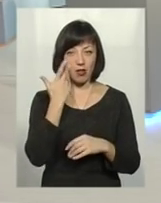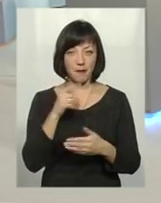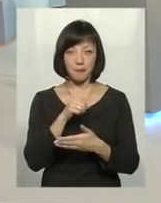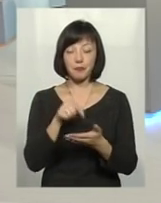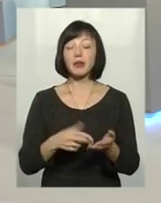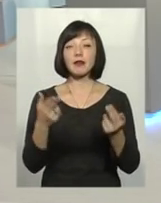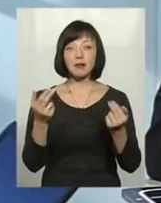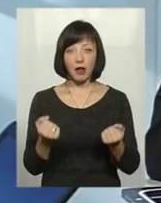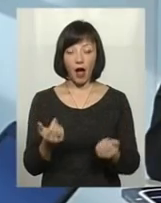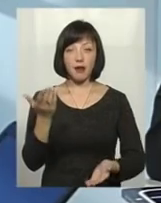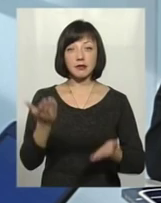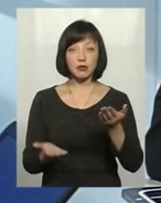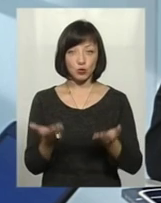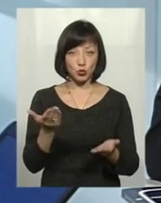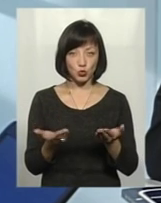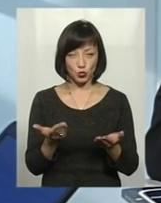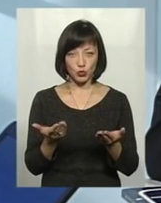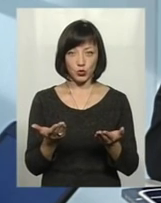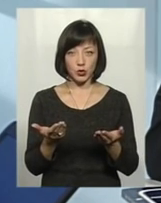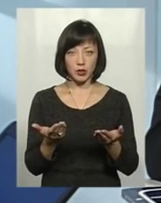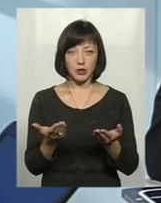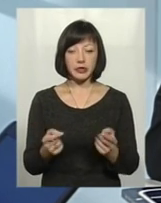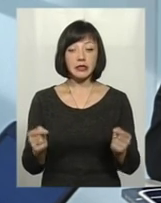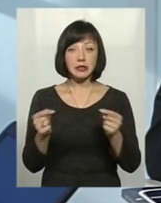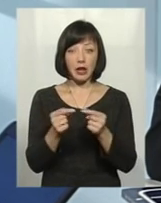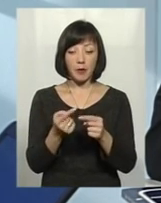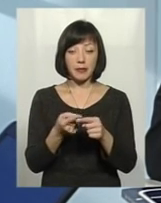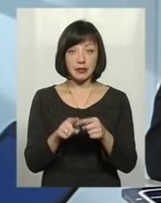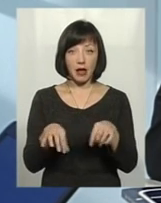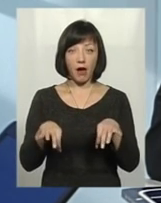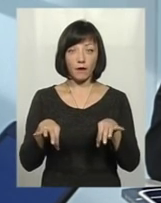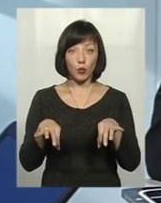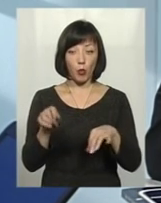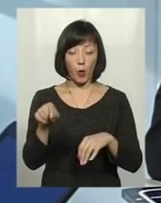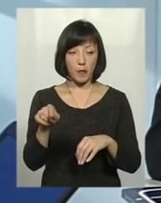Звичайно, може. У випадку, коли от саме даний автомобіль